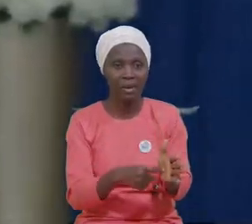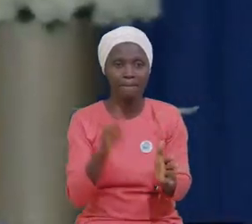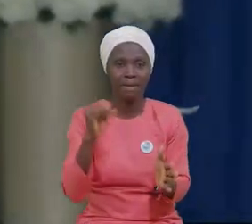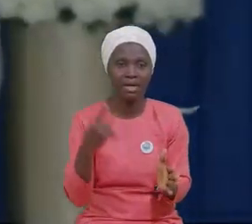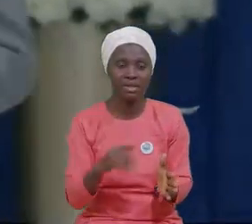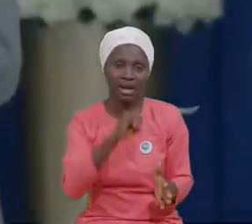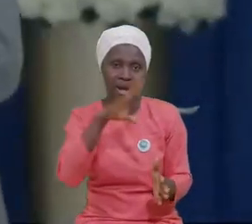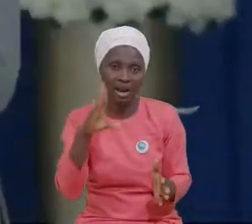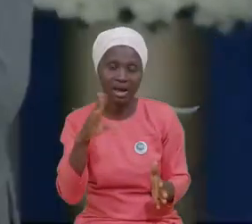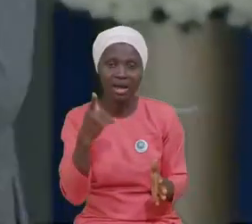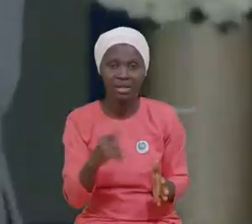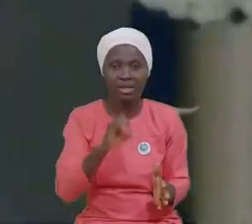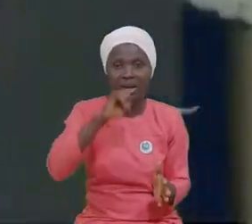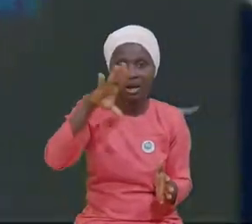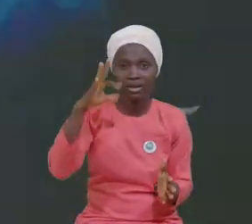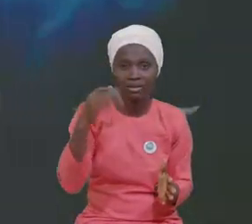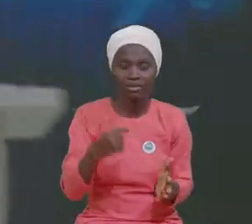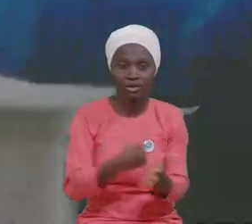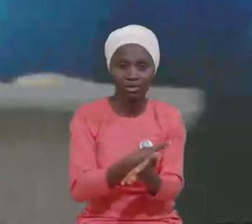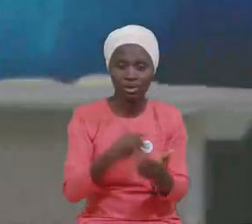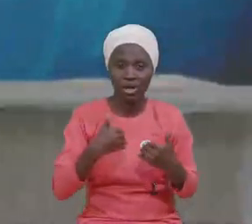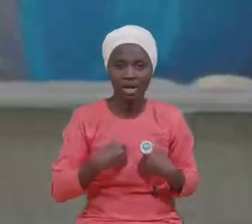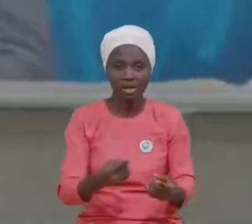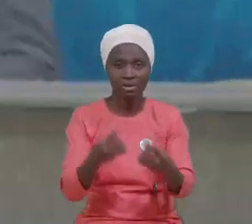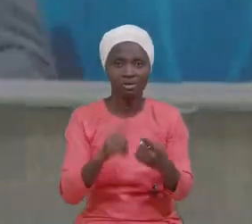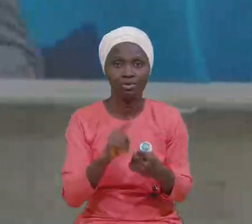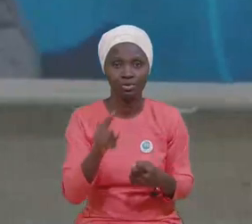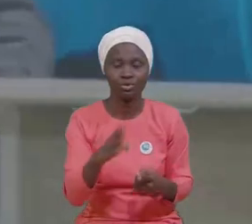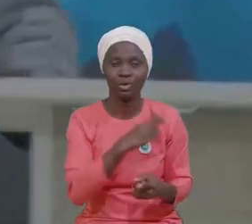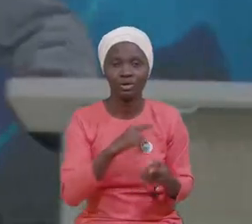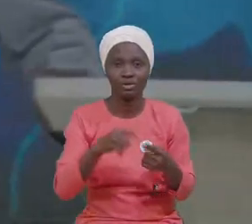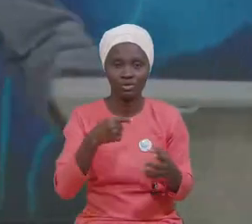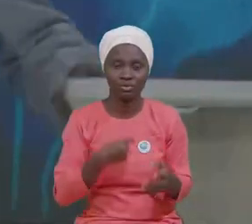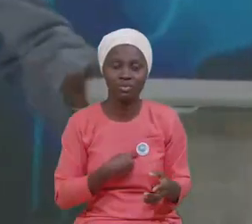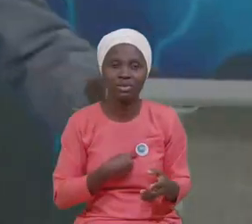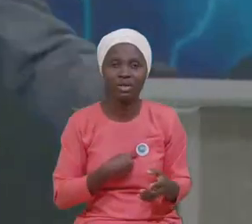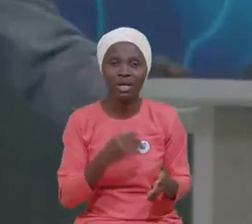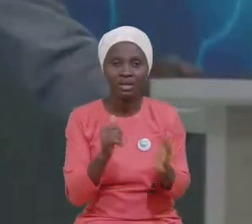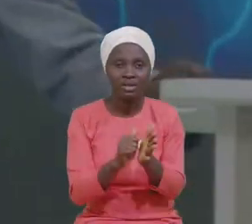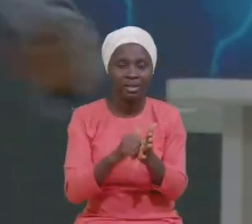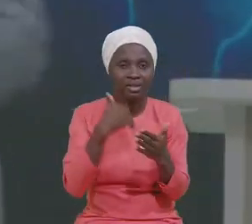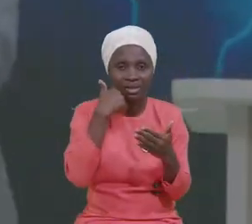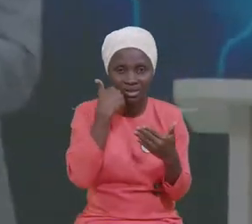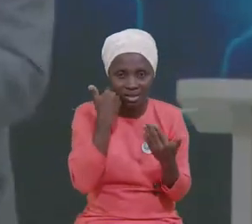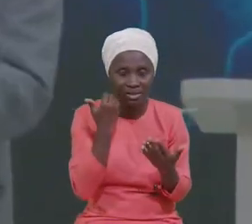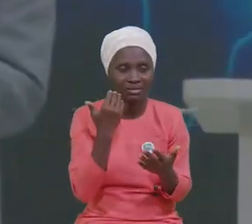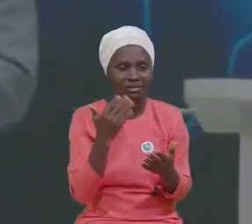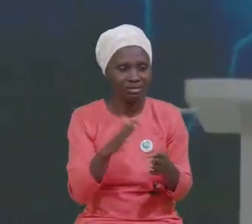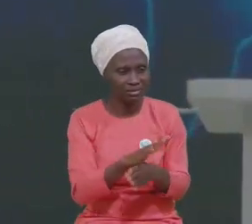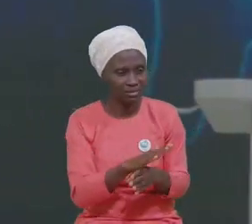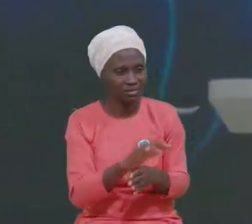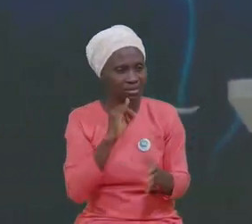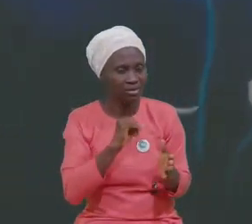parvenue. Et cette lumière de l'évangile manifeste, ça c'est un péché, ce n'est pas bon. Oh, ça c'est honteux, n'est-ce